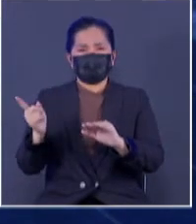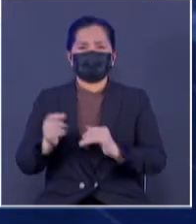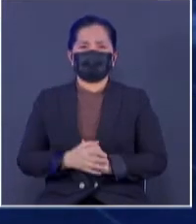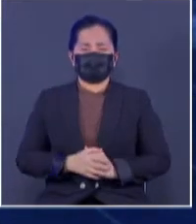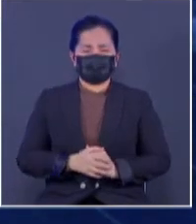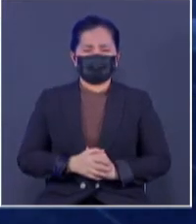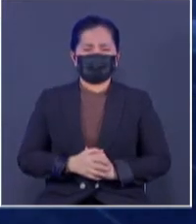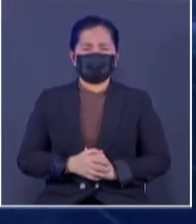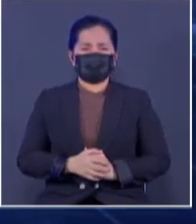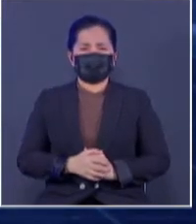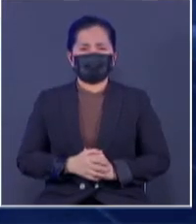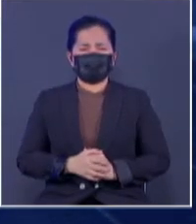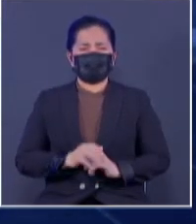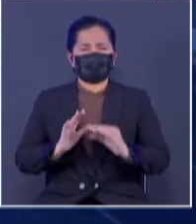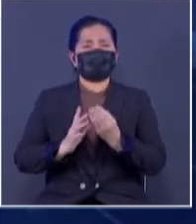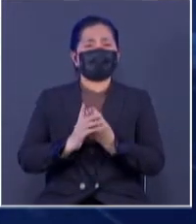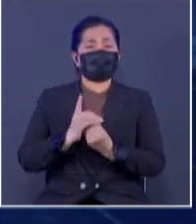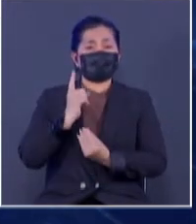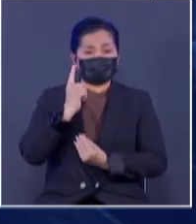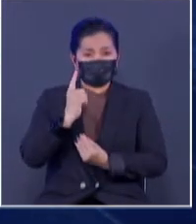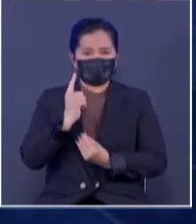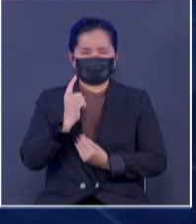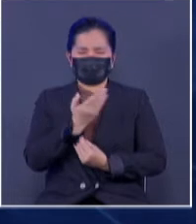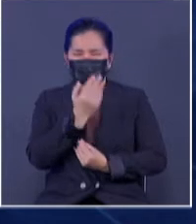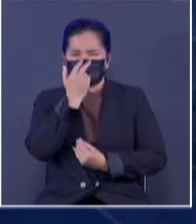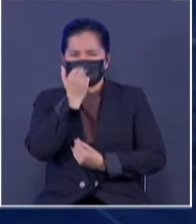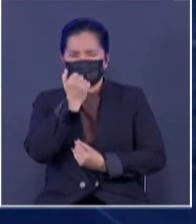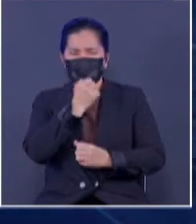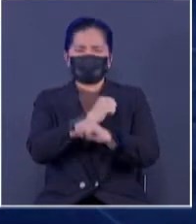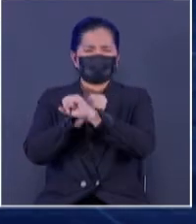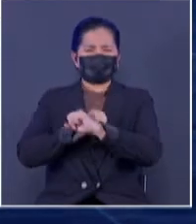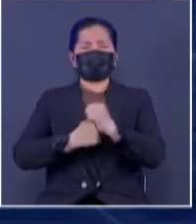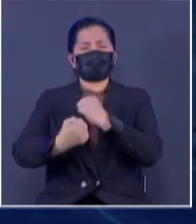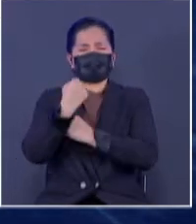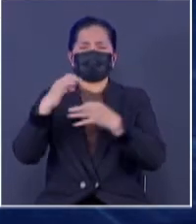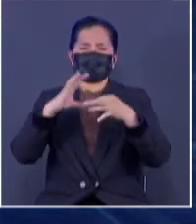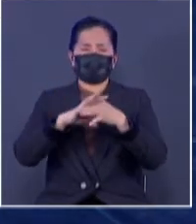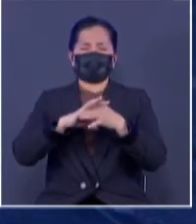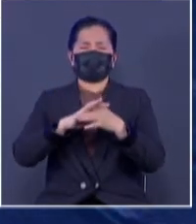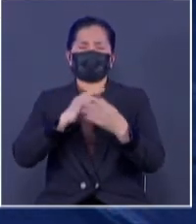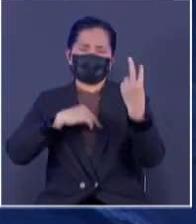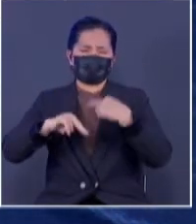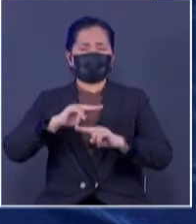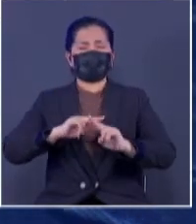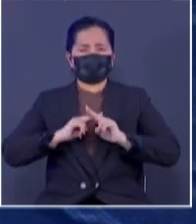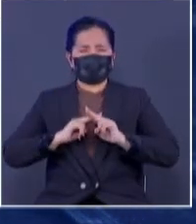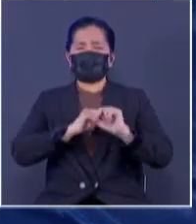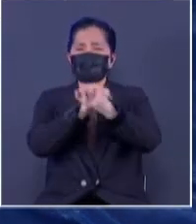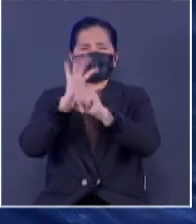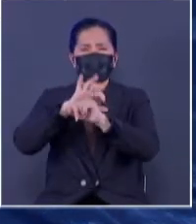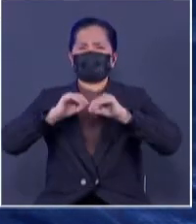กยาวๆนะคะไปอีก1สัปดาห์จึงยังต้องเข้มงวดมาตรการด้านสาธารณสุขเพื่อไม่ให้เกิดเวฟที่5ตามมานะ